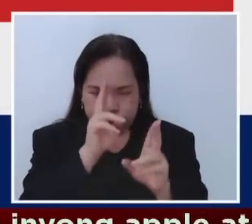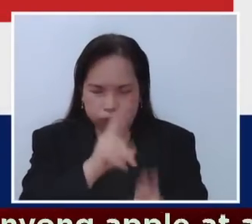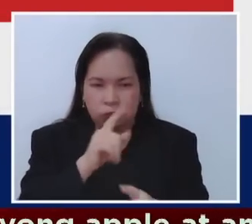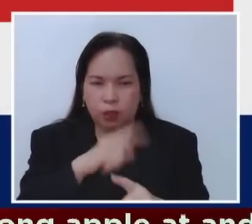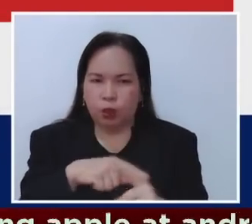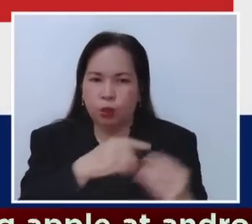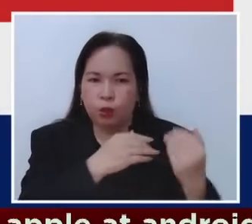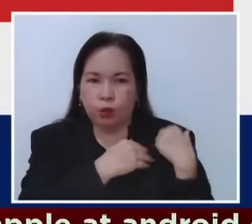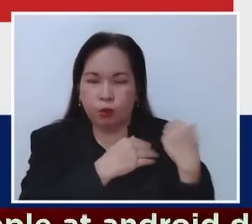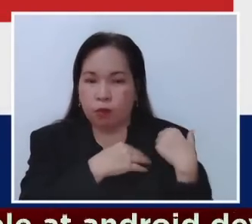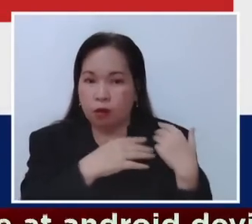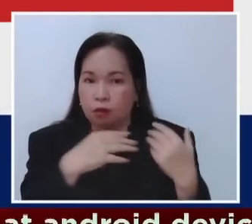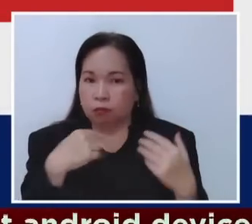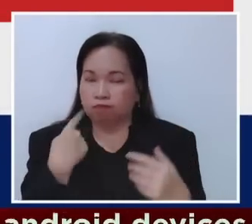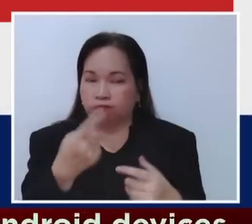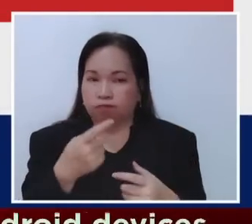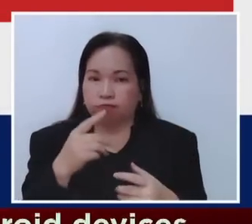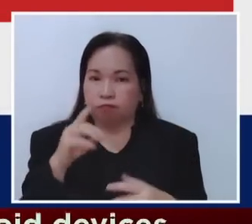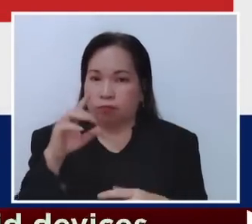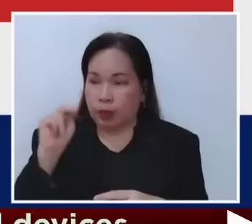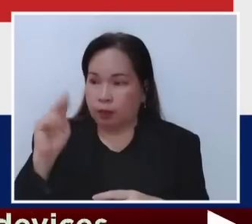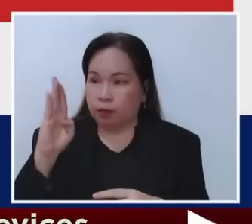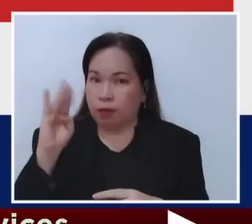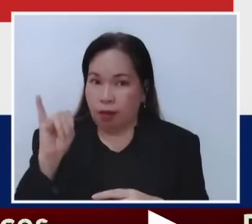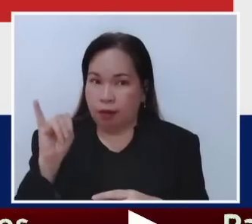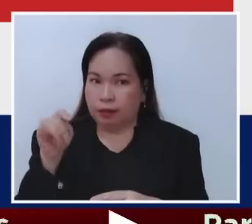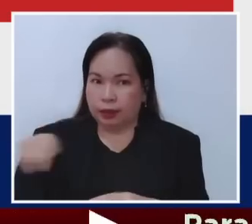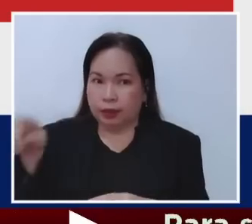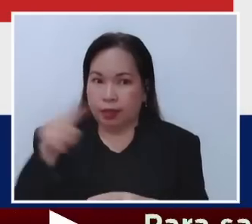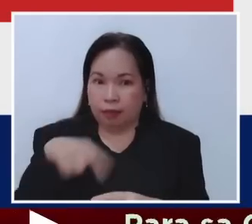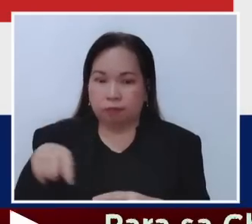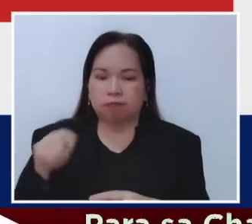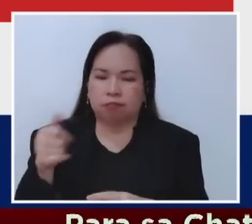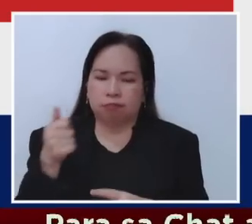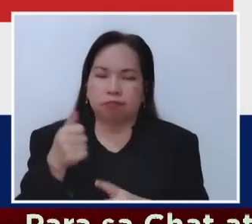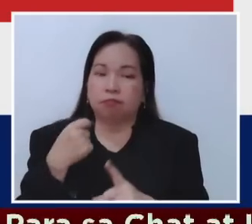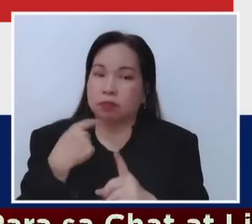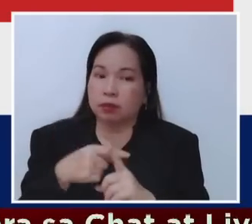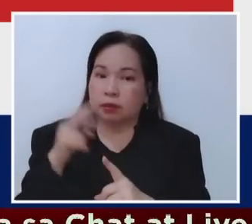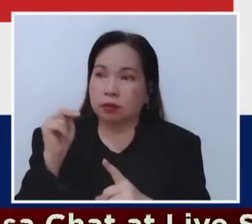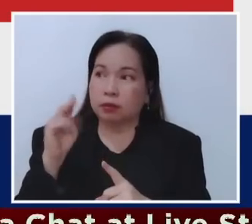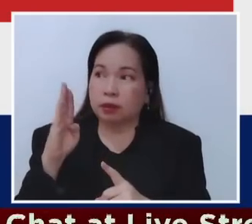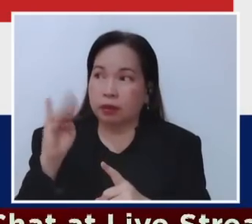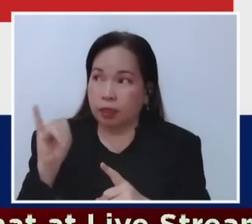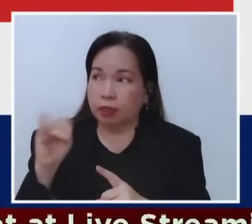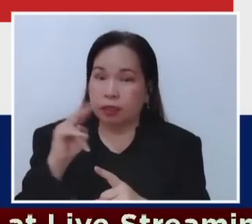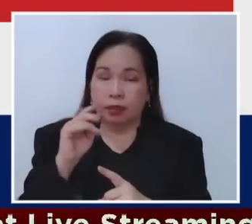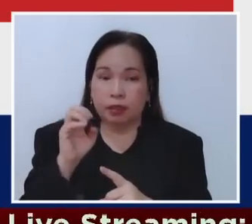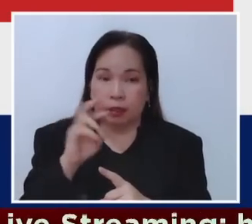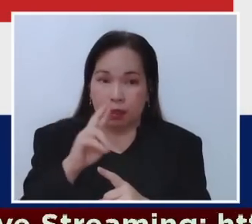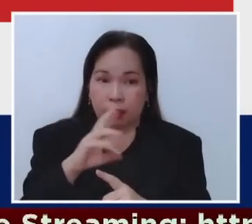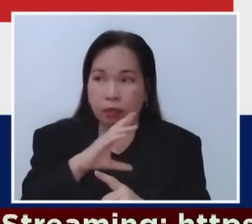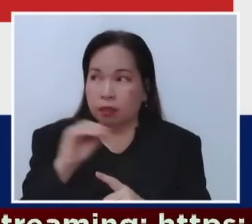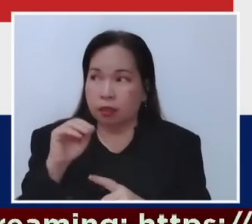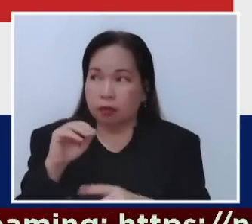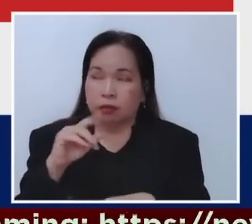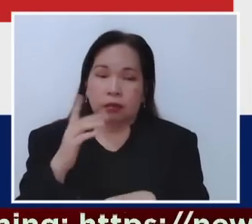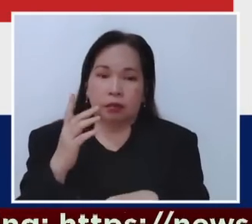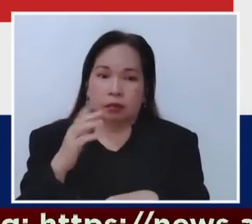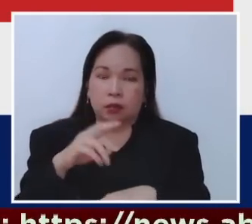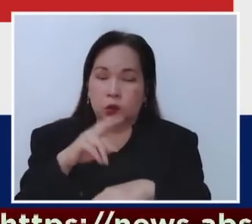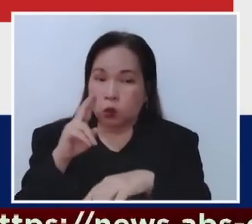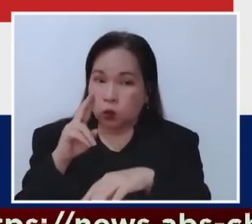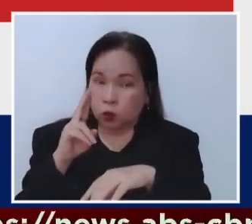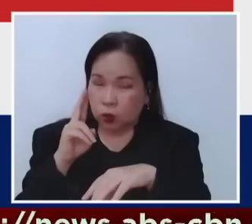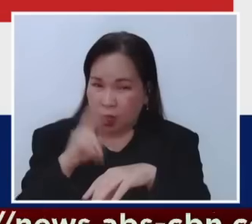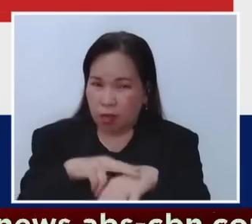responsible members of the NBI, especially yung NBI NCR at saka yung National Task Force on Anti-Illegal